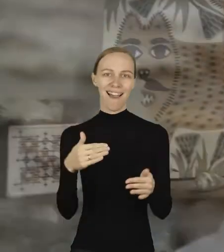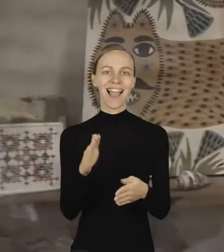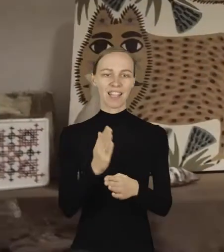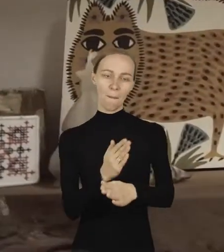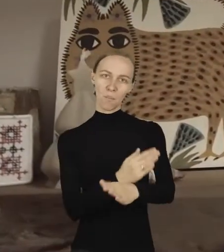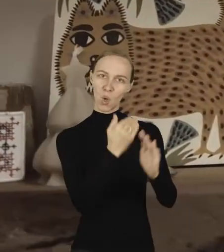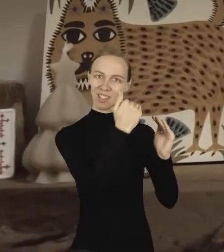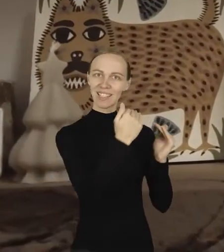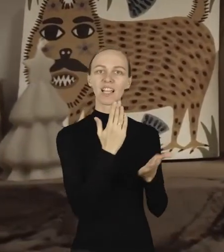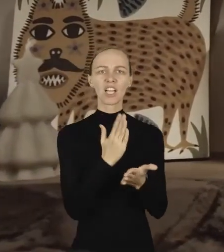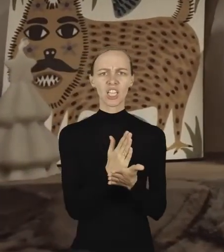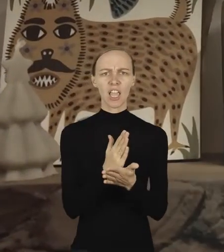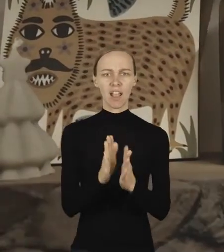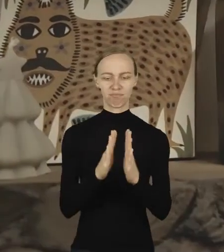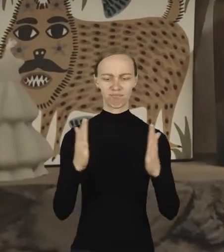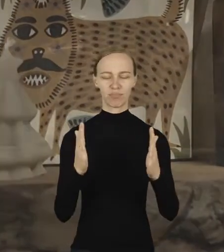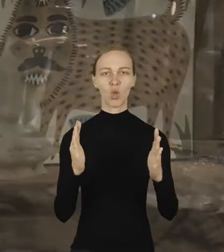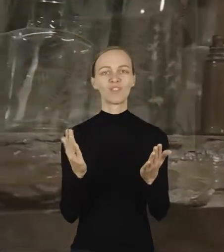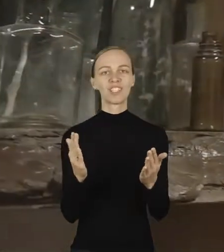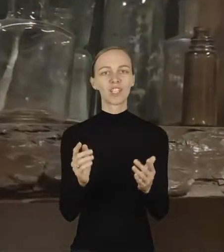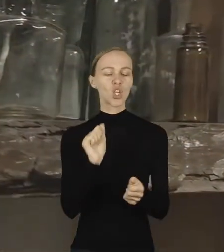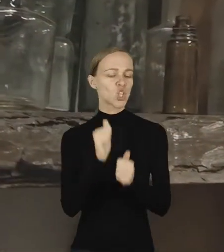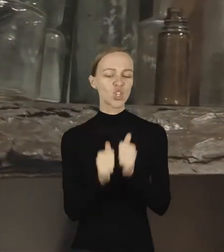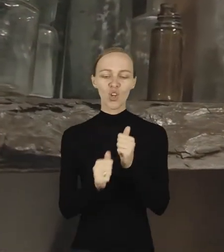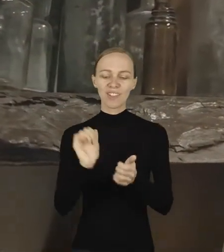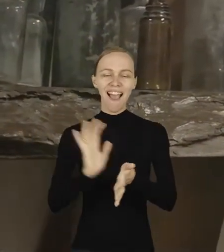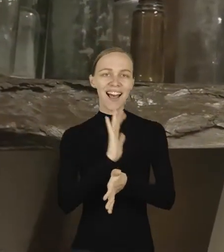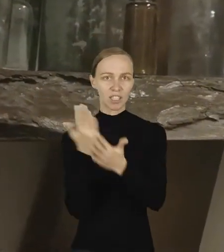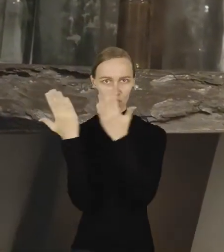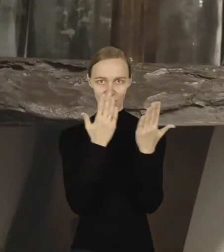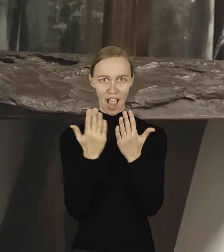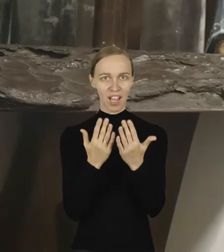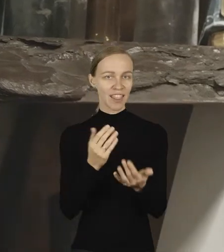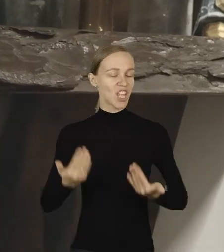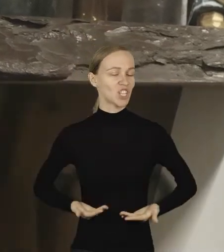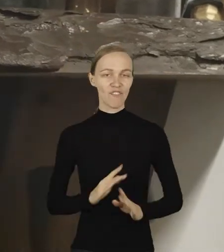товсті, щодня нову читаємо газету, і не живемо й дня без інтернету.